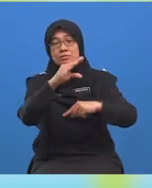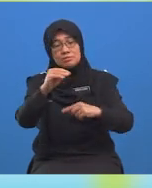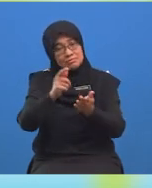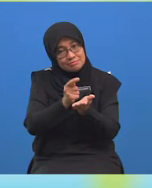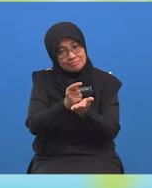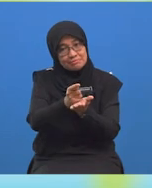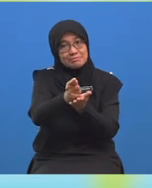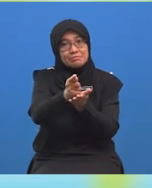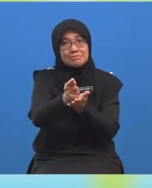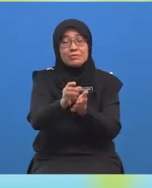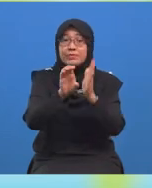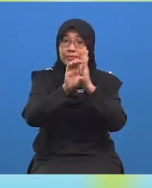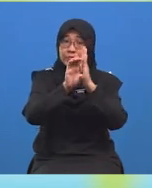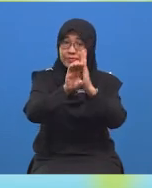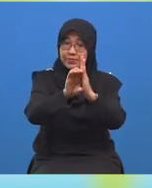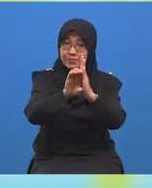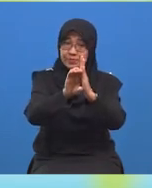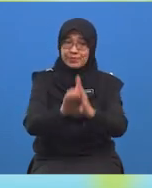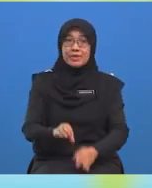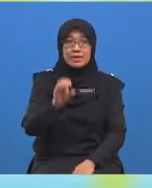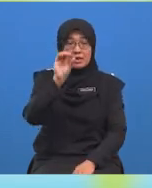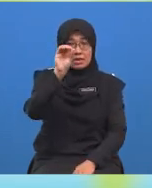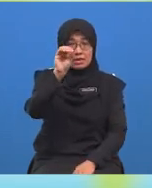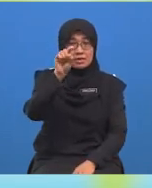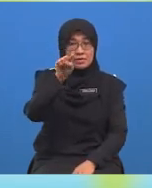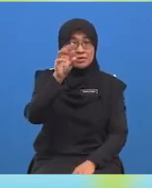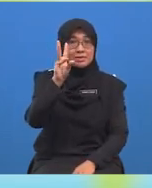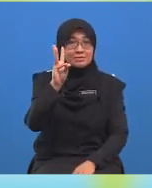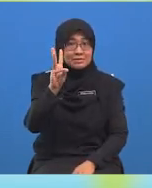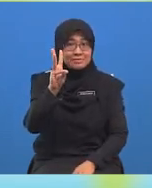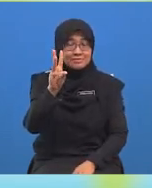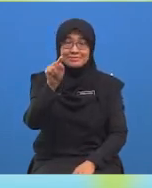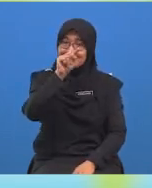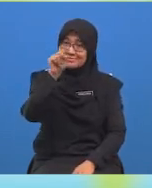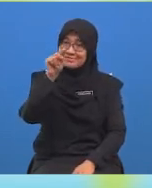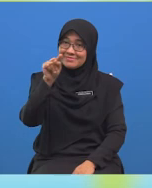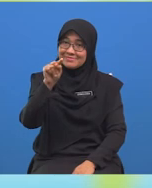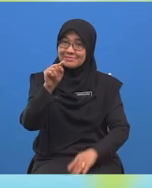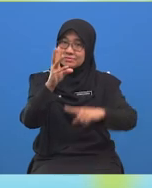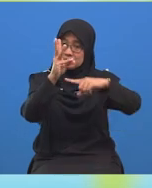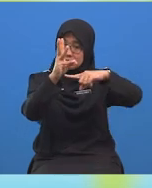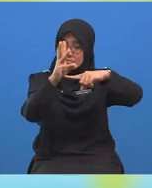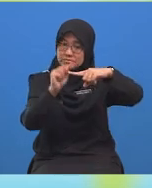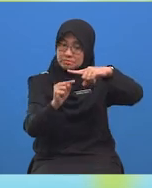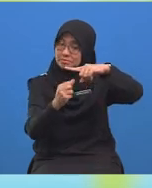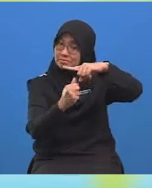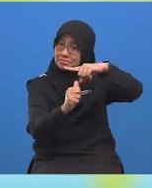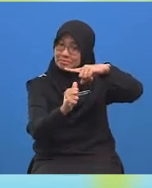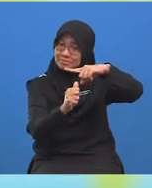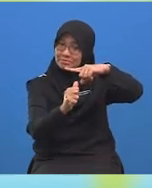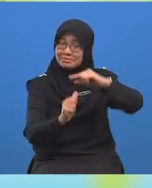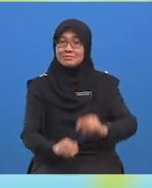seterusnya. Contohnya, sifar perpuluhan 6 sama dengan